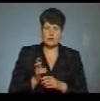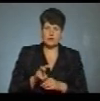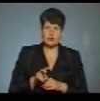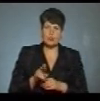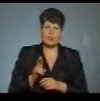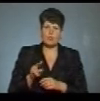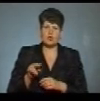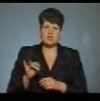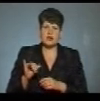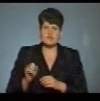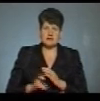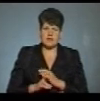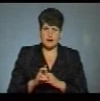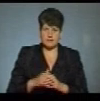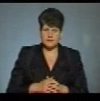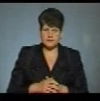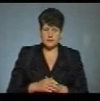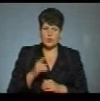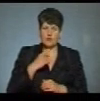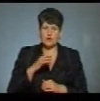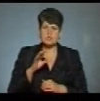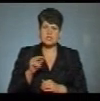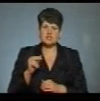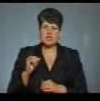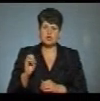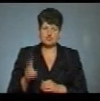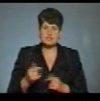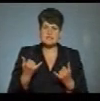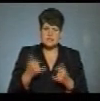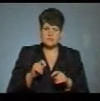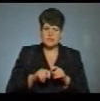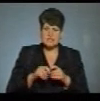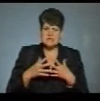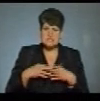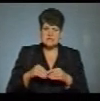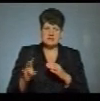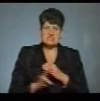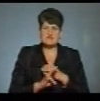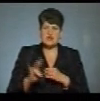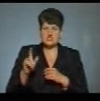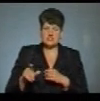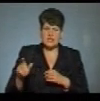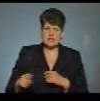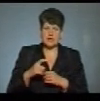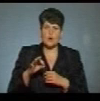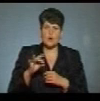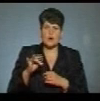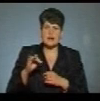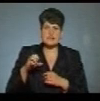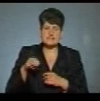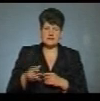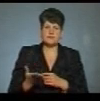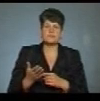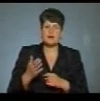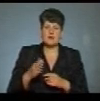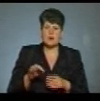Почаївської лаври. За словом Оксани Чайчук, зараз обстежують сім'ї священників та хористів Православної церкви Московського